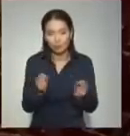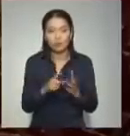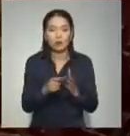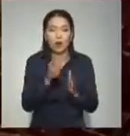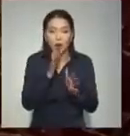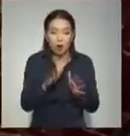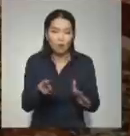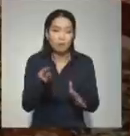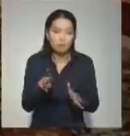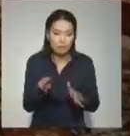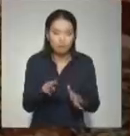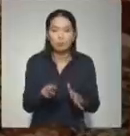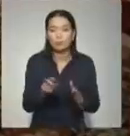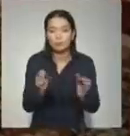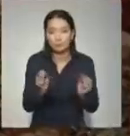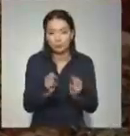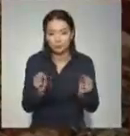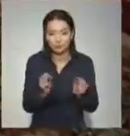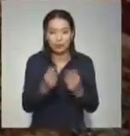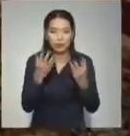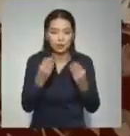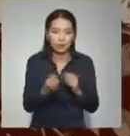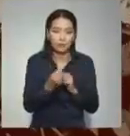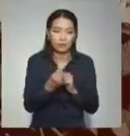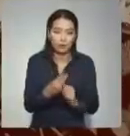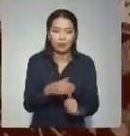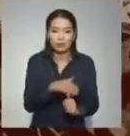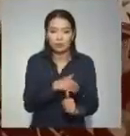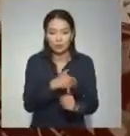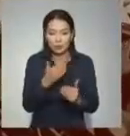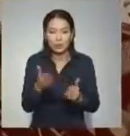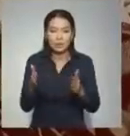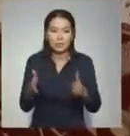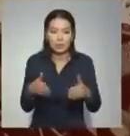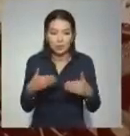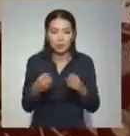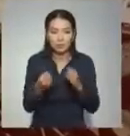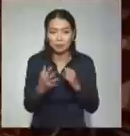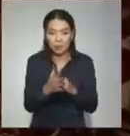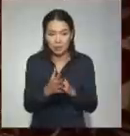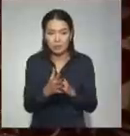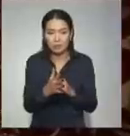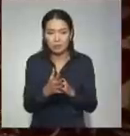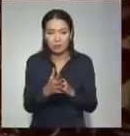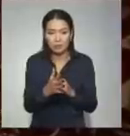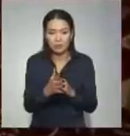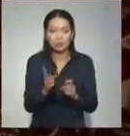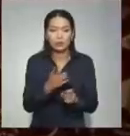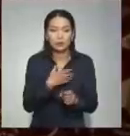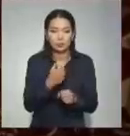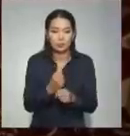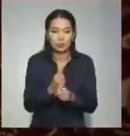обогреватели включаем. Здесь 12 градусов, на коридоре 15. Что нам делать,